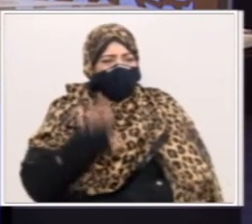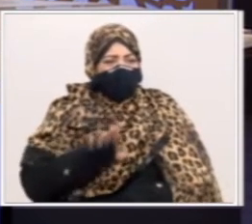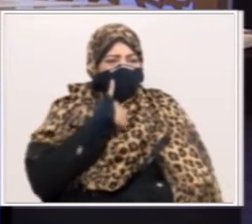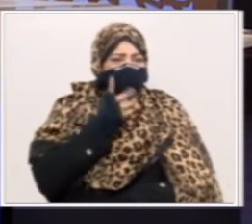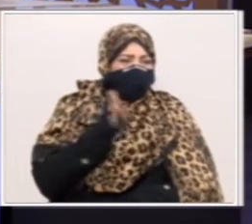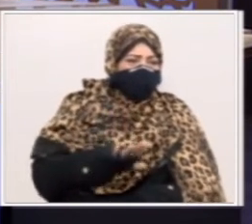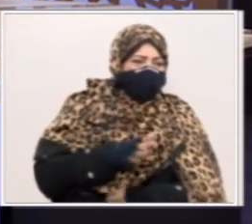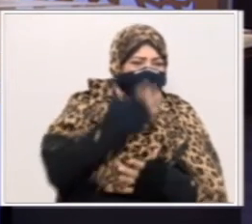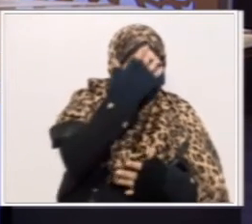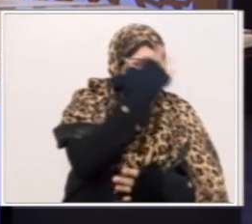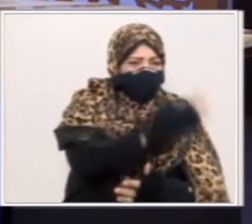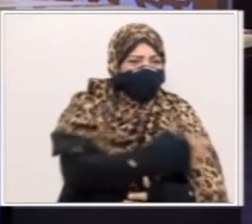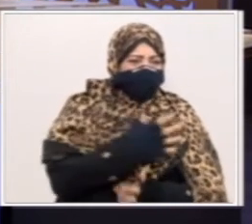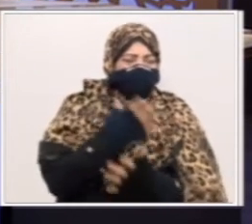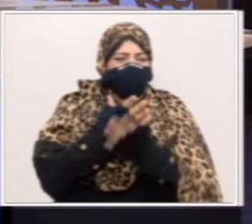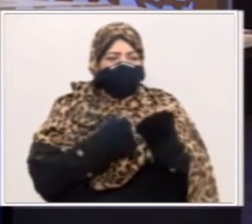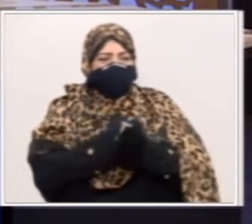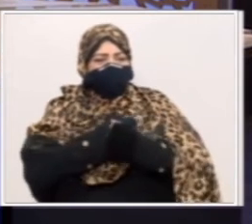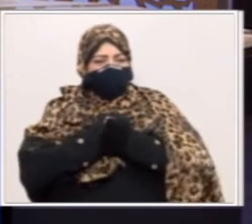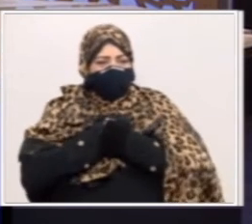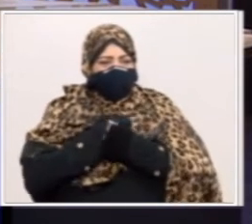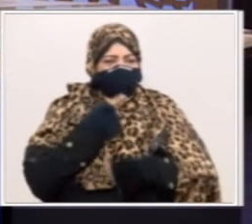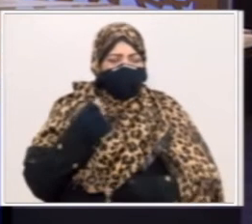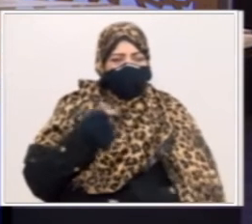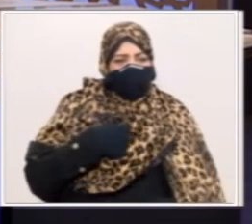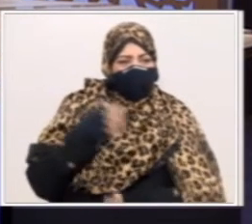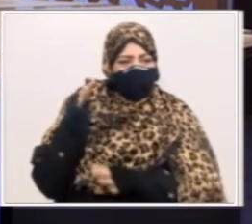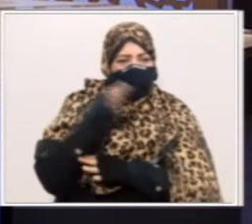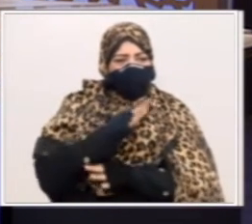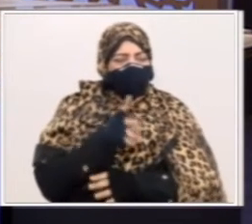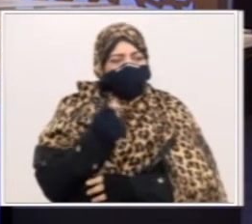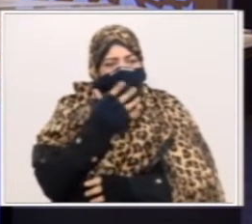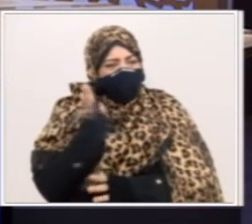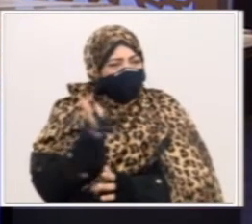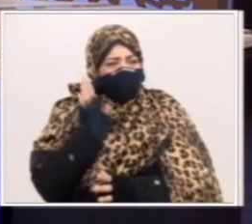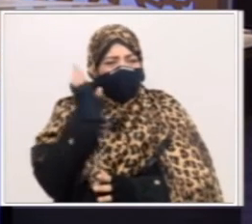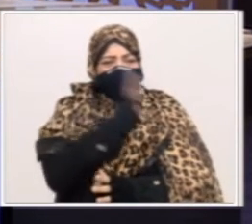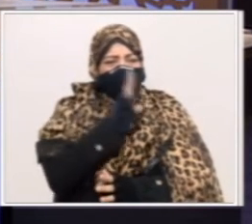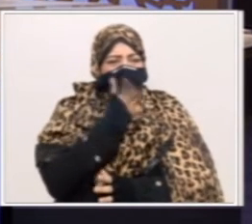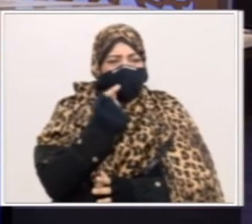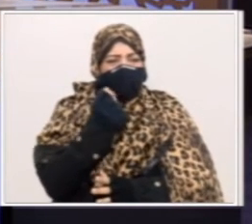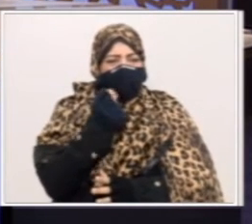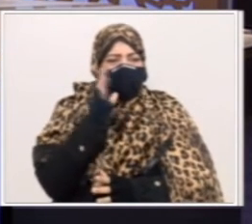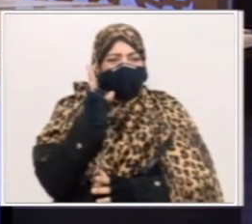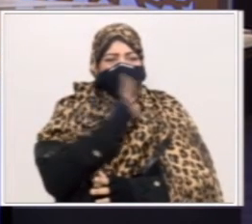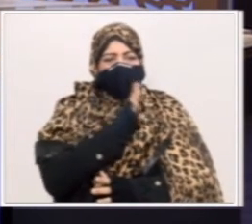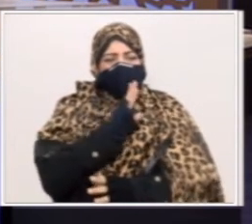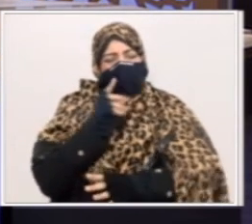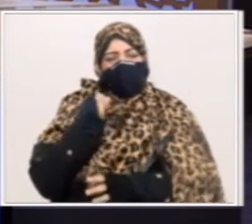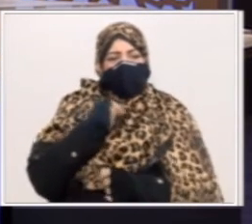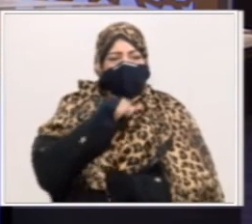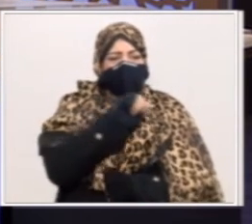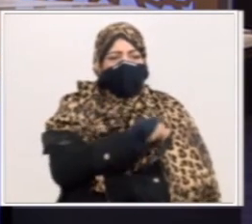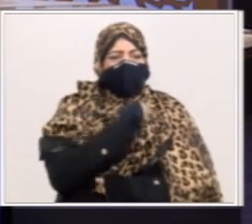فقط؟ لا أنا كونه يتيم هو. إيه لكن هل عنده ملك، وعنده أحيانا يكون الإنسان